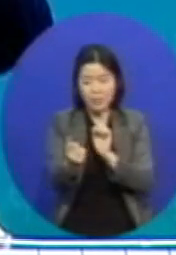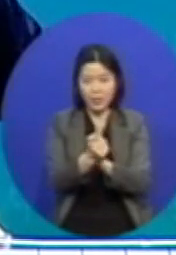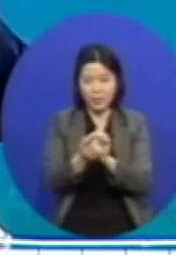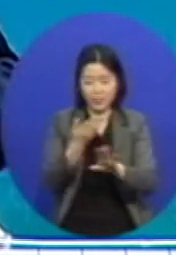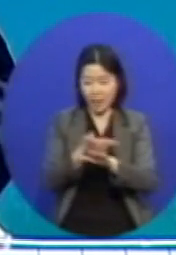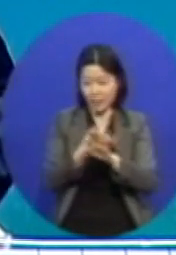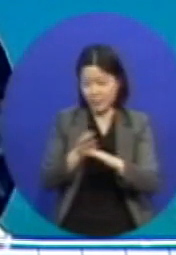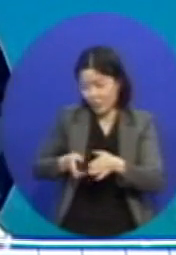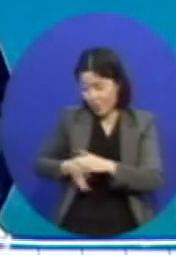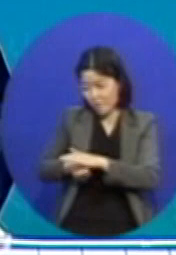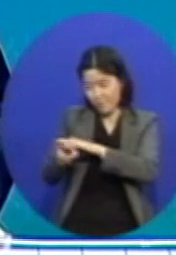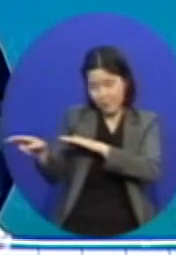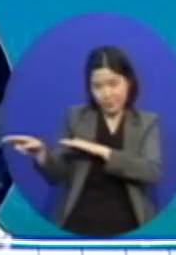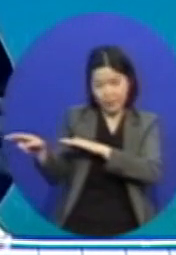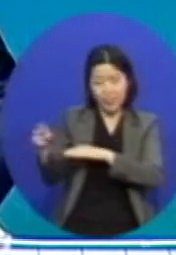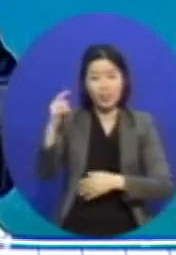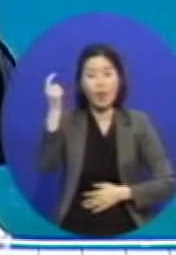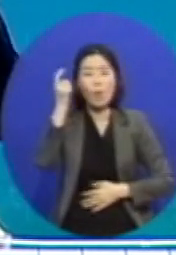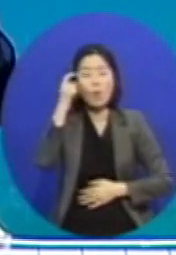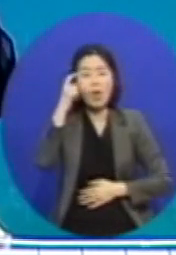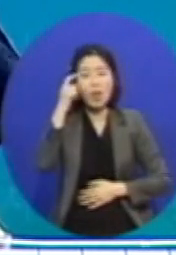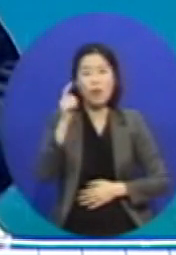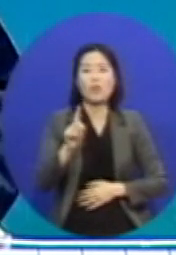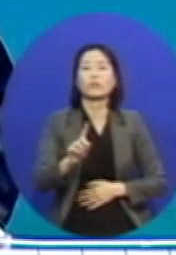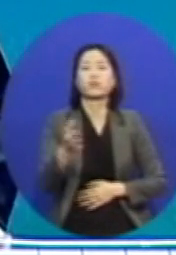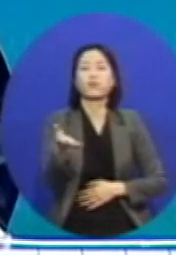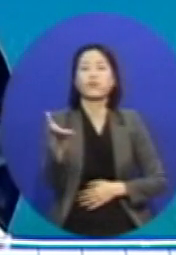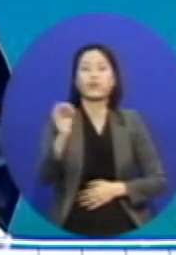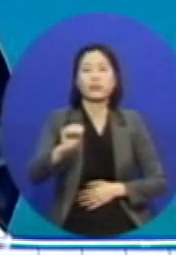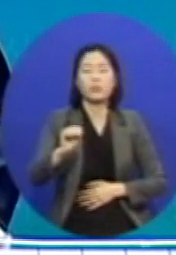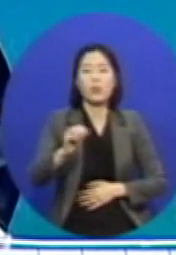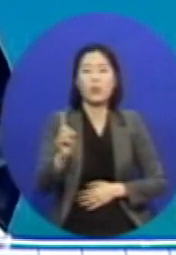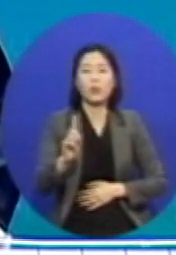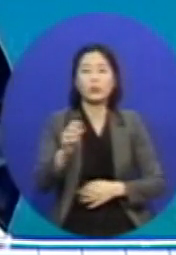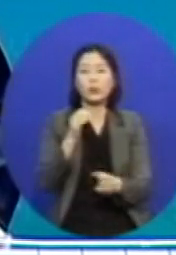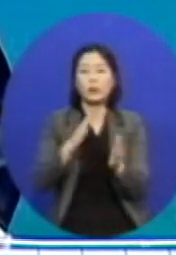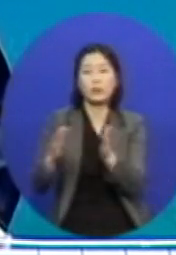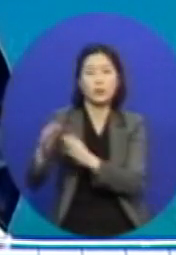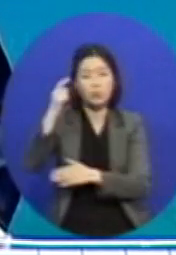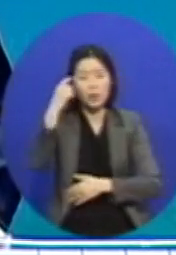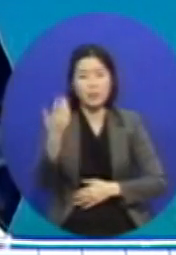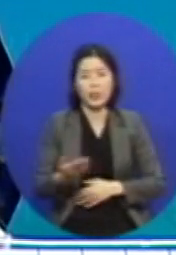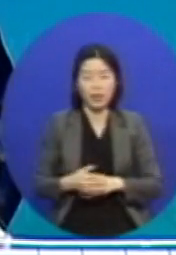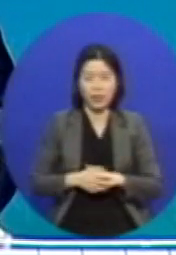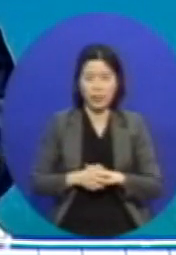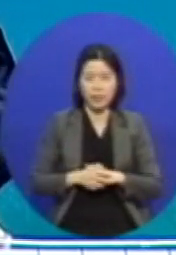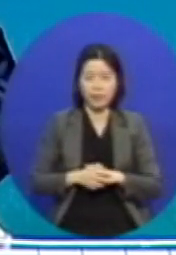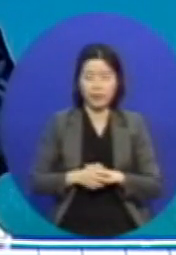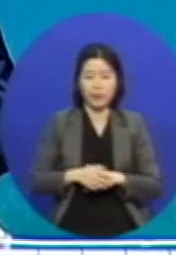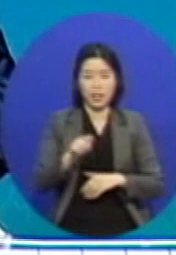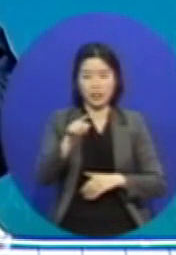길로 돌아가고 왜 그 10억을 어떻게 마련 해요 그 10억이 무슨 어린애